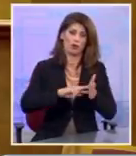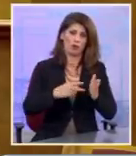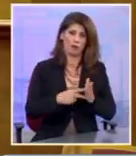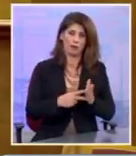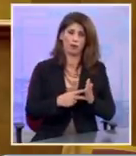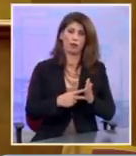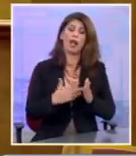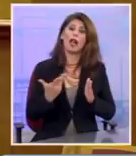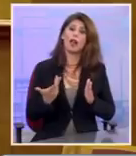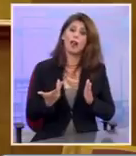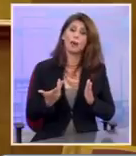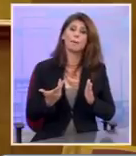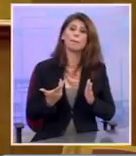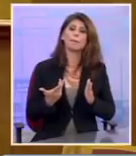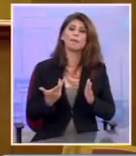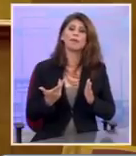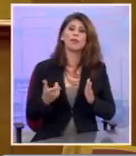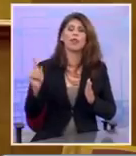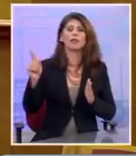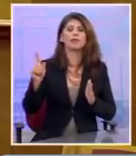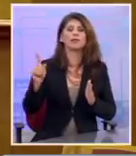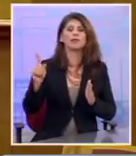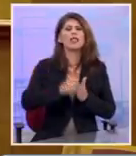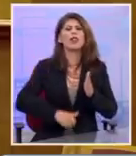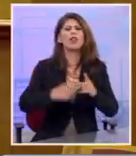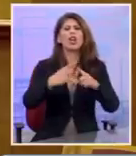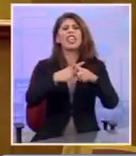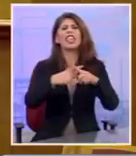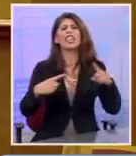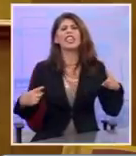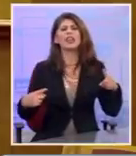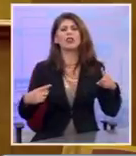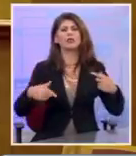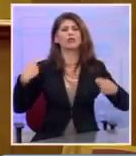Οικονομικών, αλλά στις σουίτες του Χίλτον.